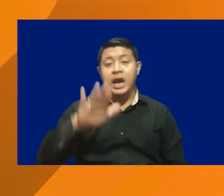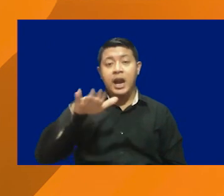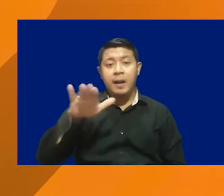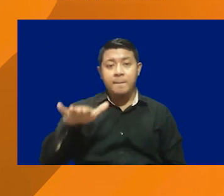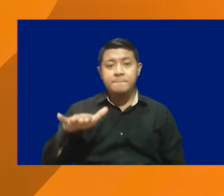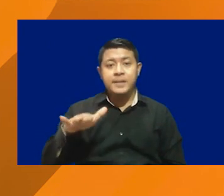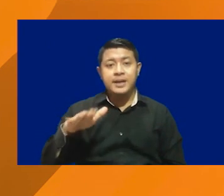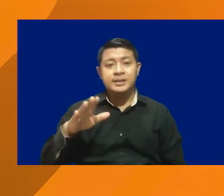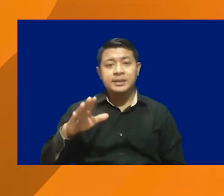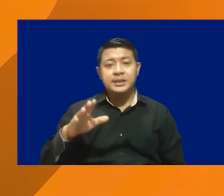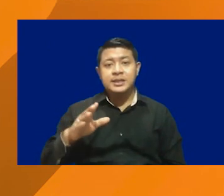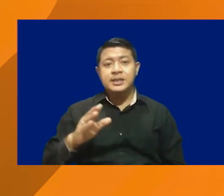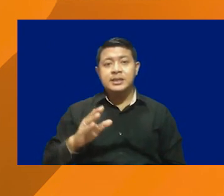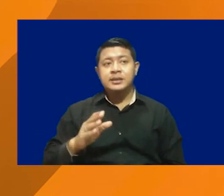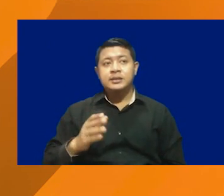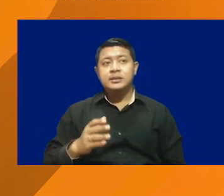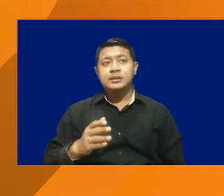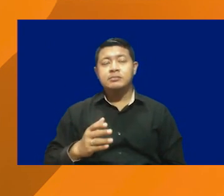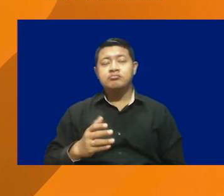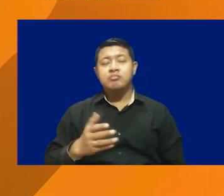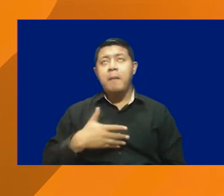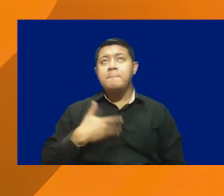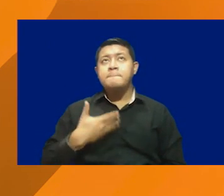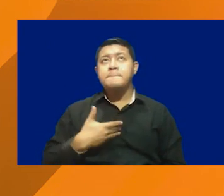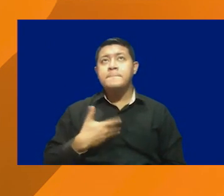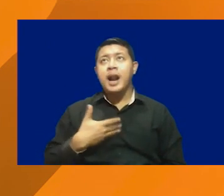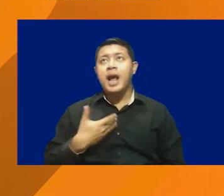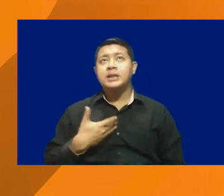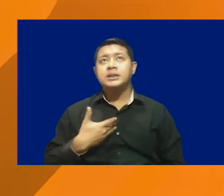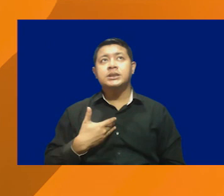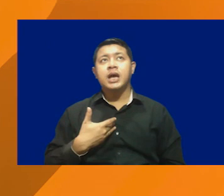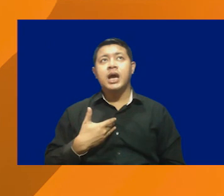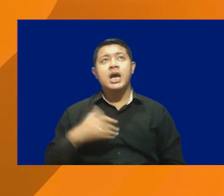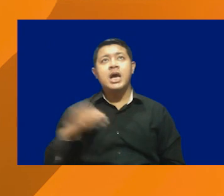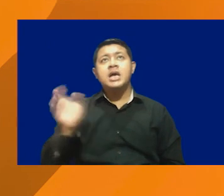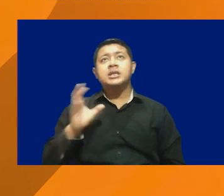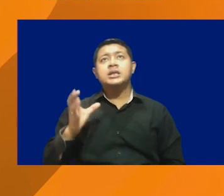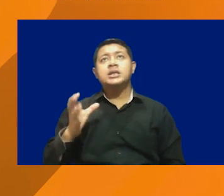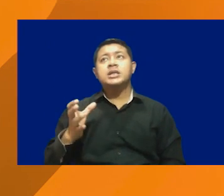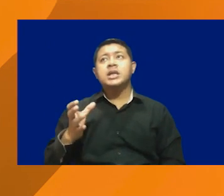Penyebabnya karena apa? Anak remaja tidak dilibatkan